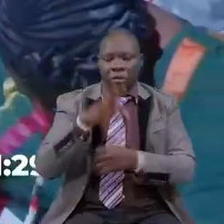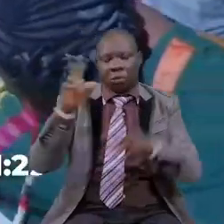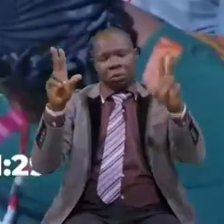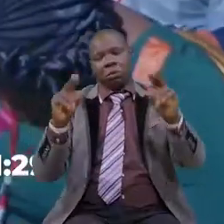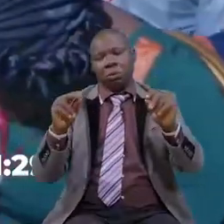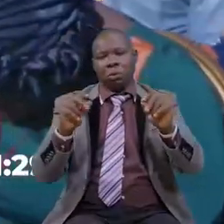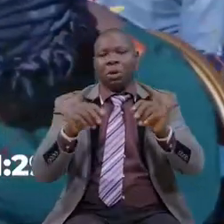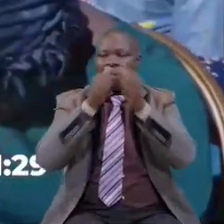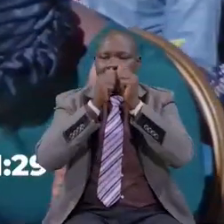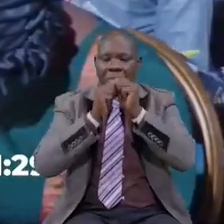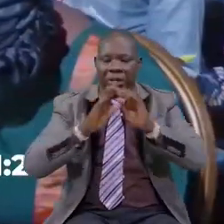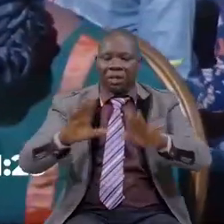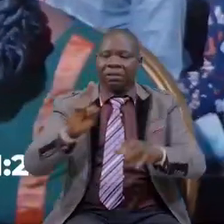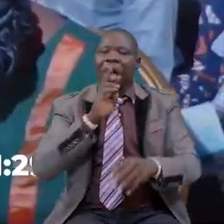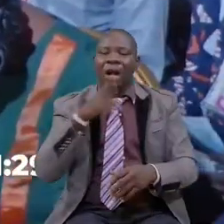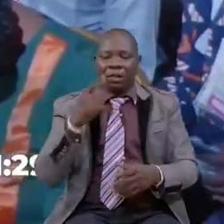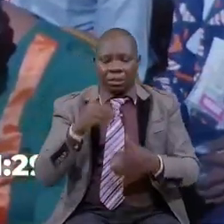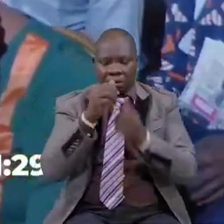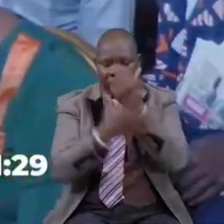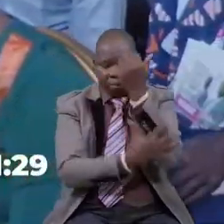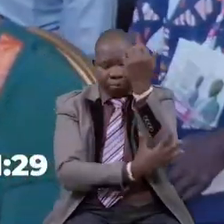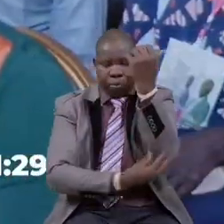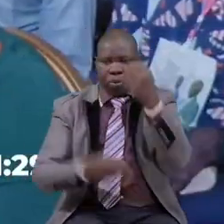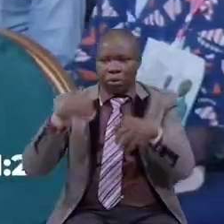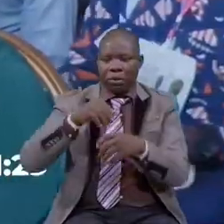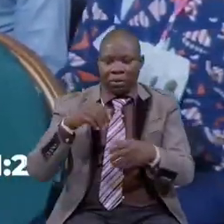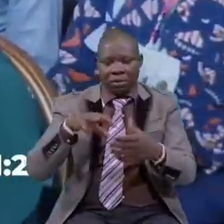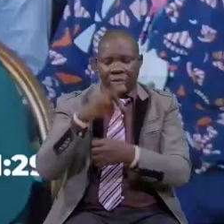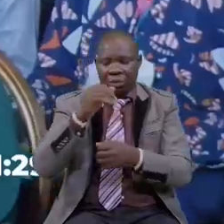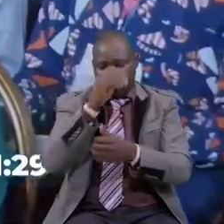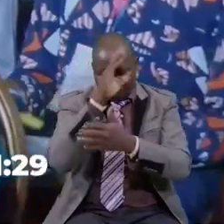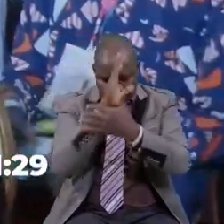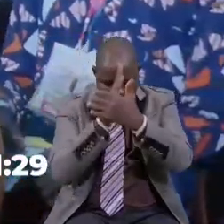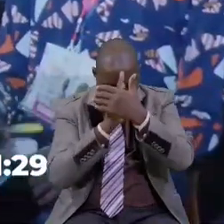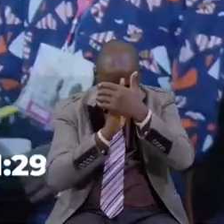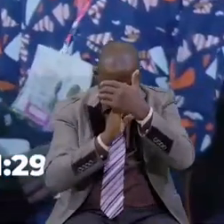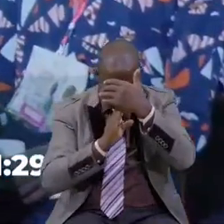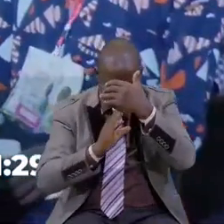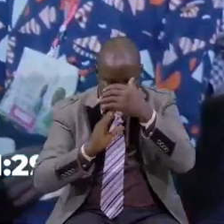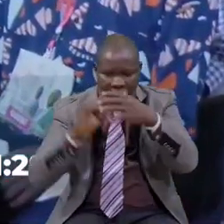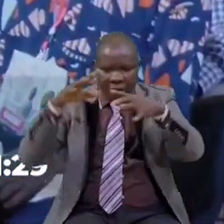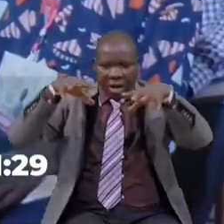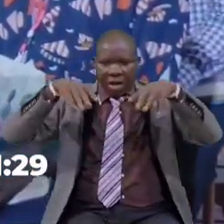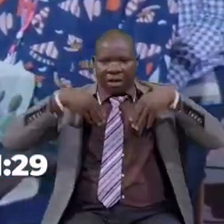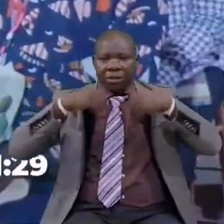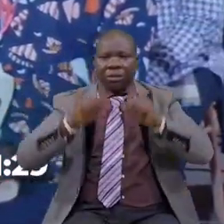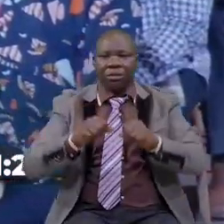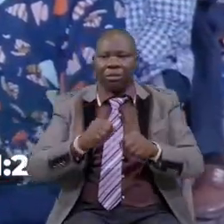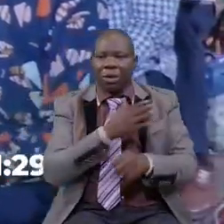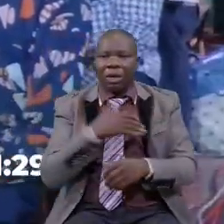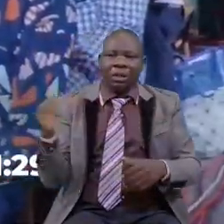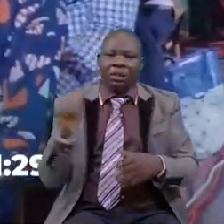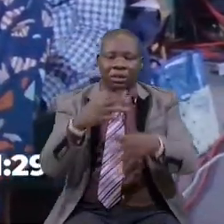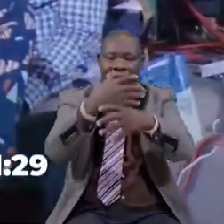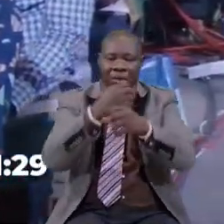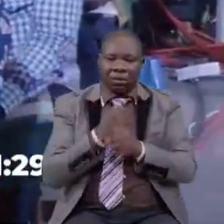mais heureux, les pauvres en esprit, ils sont humbles, ils sont réceptifs et ils